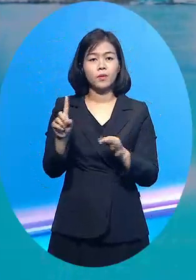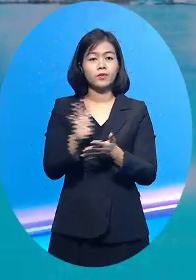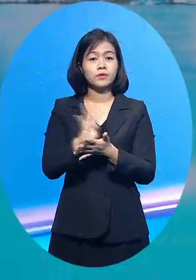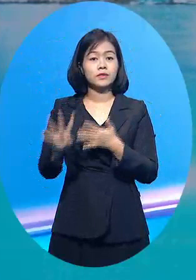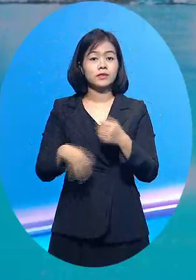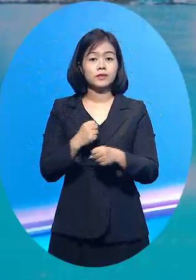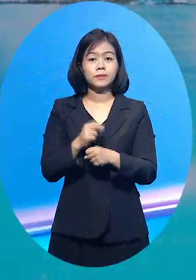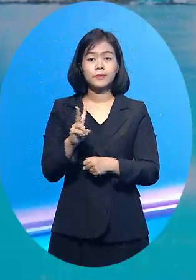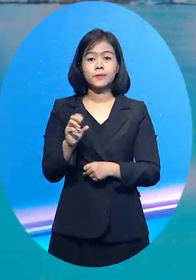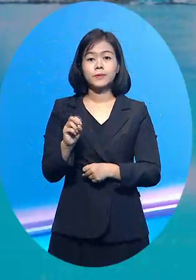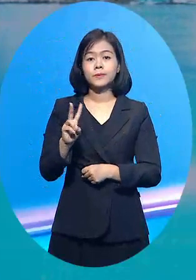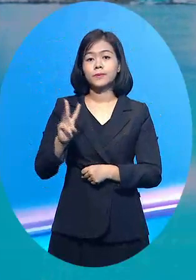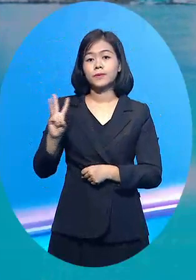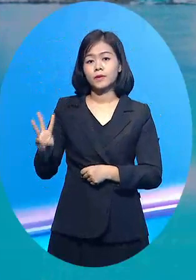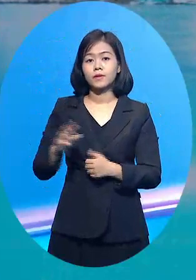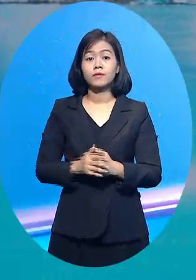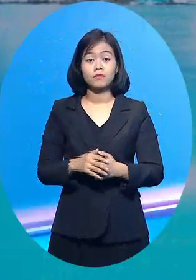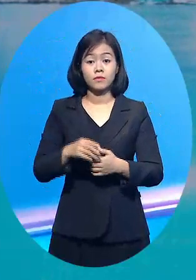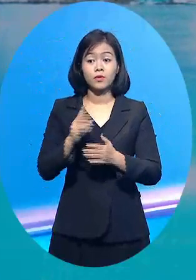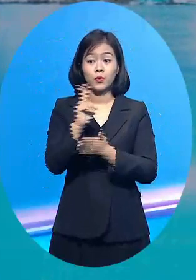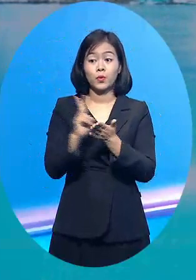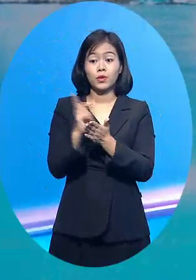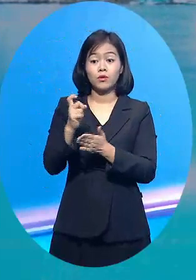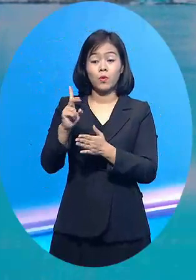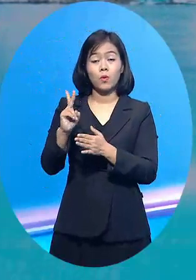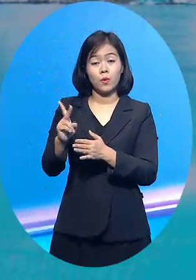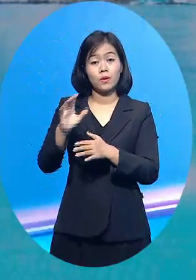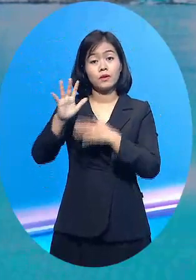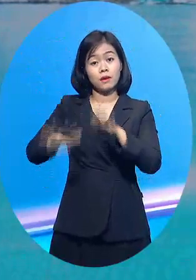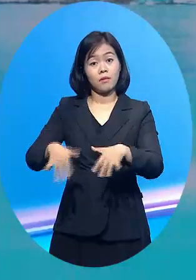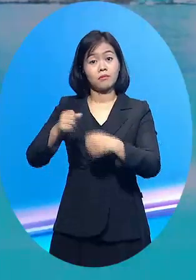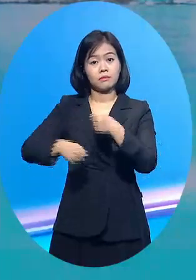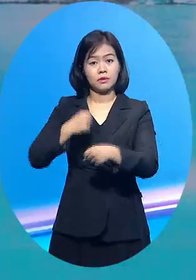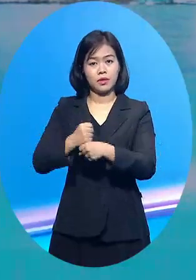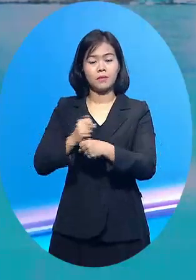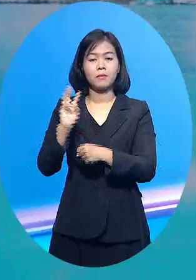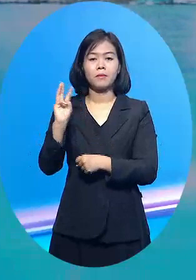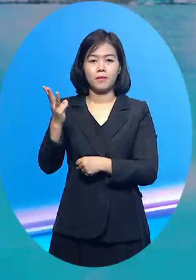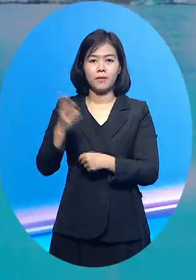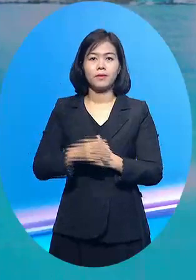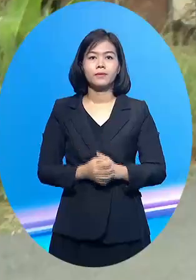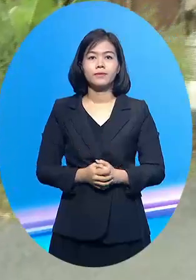2023. Đây là năm thứ ba thực hiện tại huyện Đức Huệ với hơn 12.400 con chó và mèo đã được tiêm phòng.